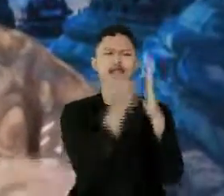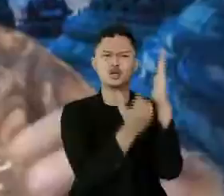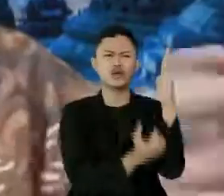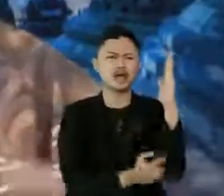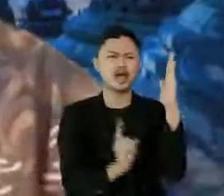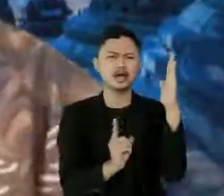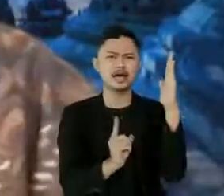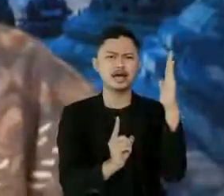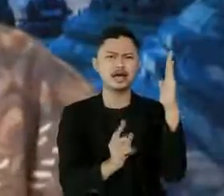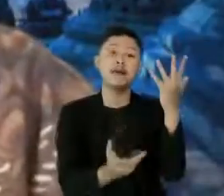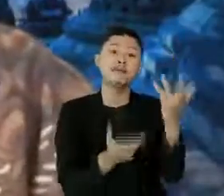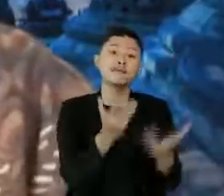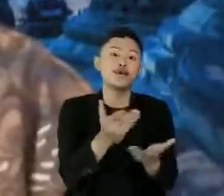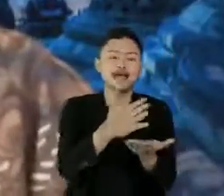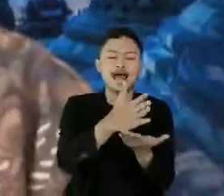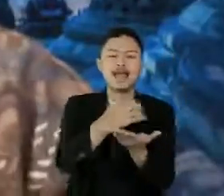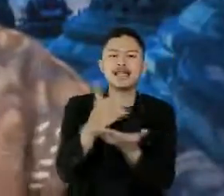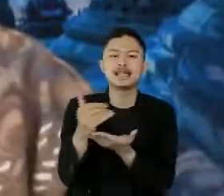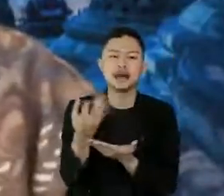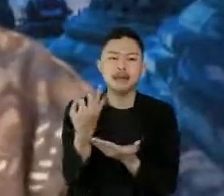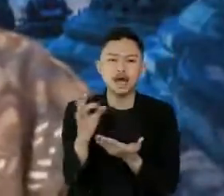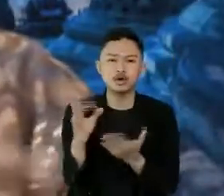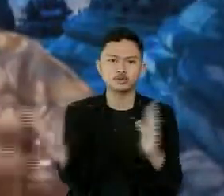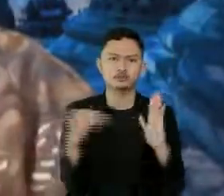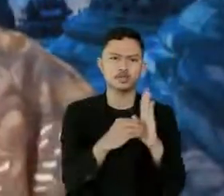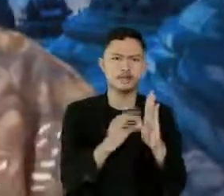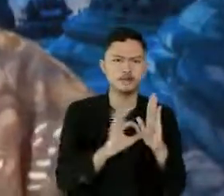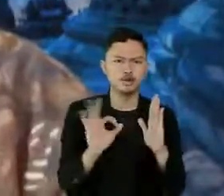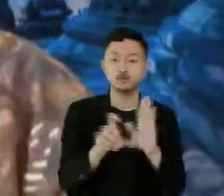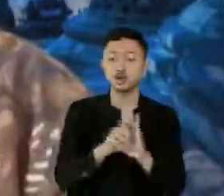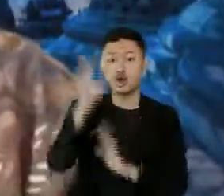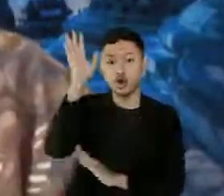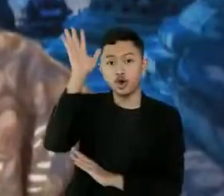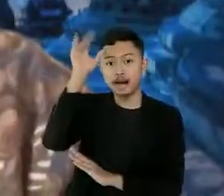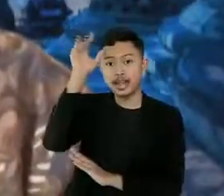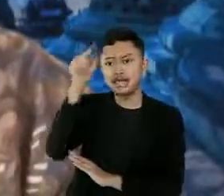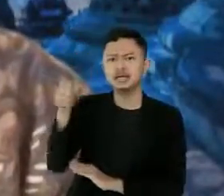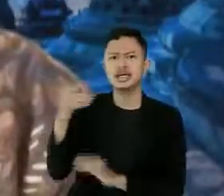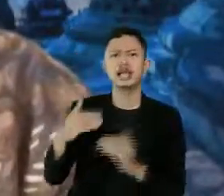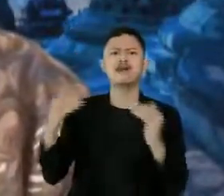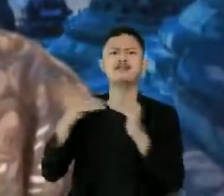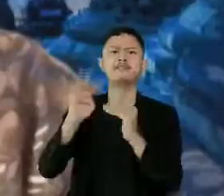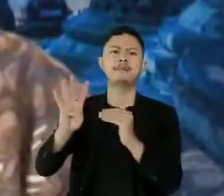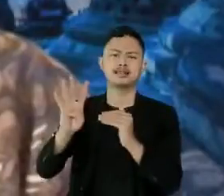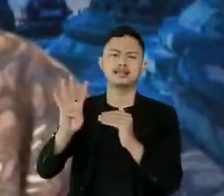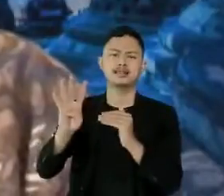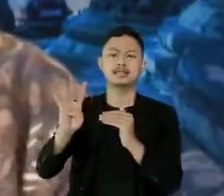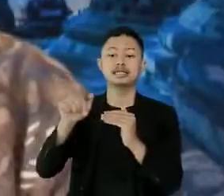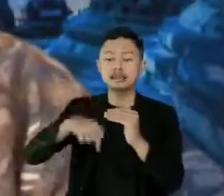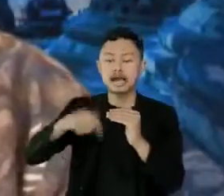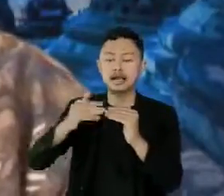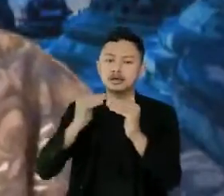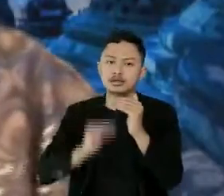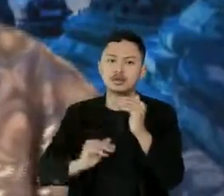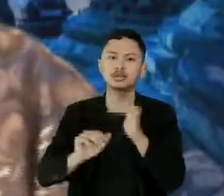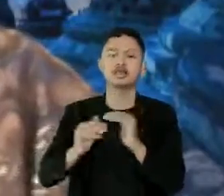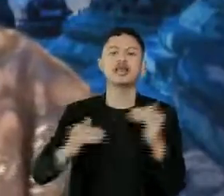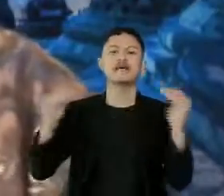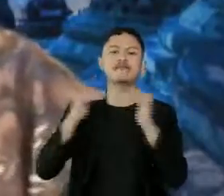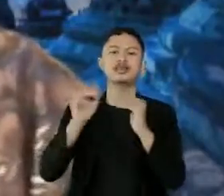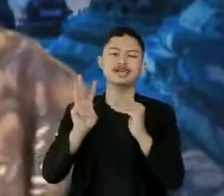indikatornya datanya telat belum turun. Jadi kayak seperti Bali kemarin sampai minggu lalu masih level 4, baru sekarang mau turun ke level 3 begitu. Demikian,